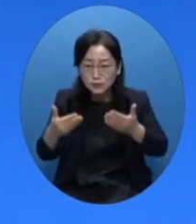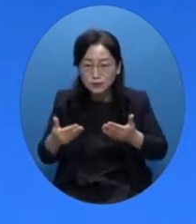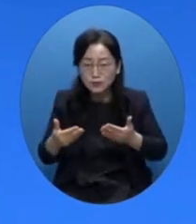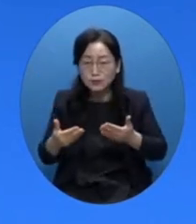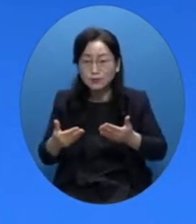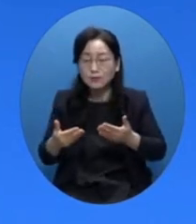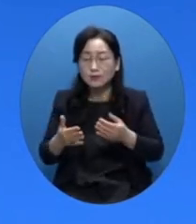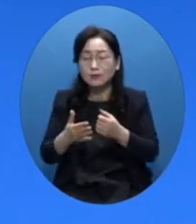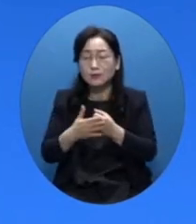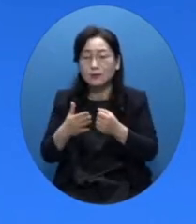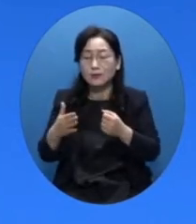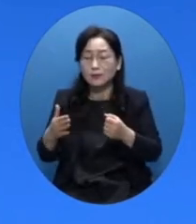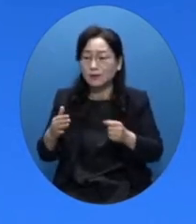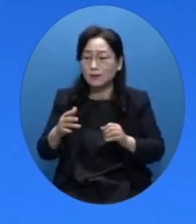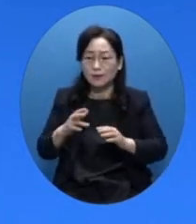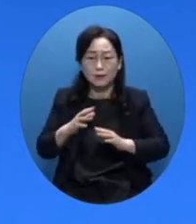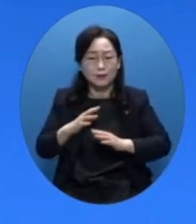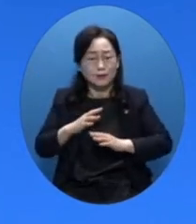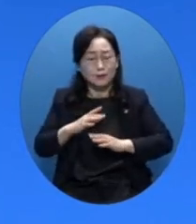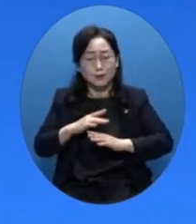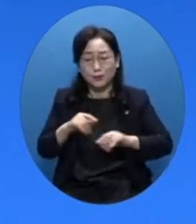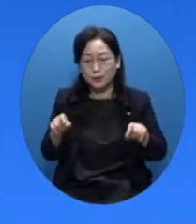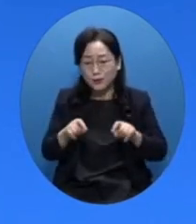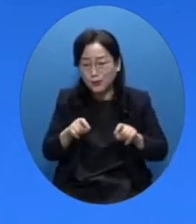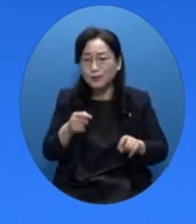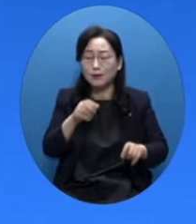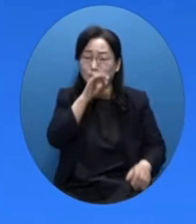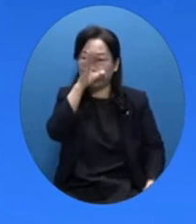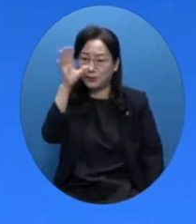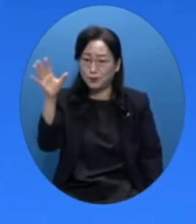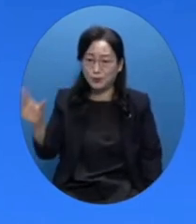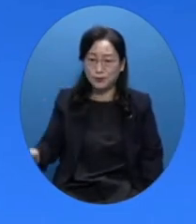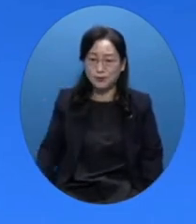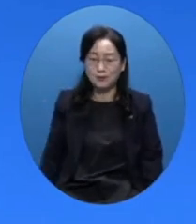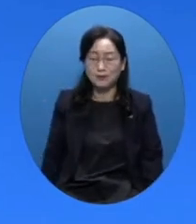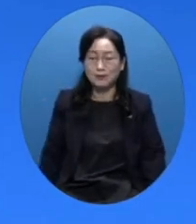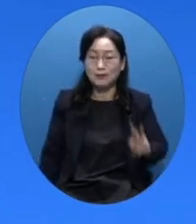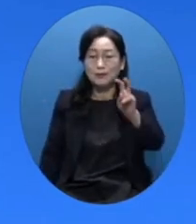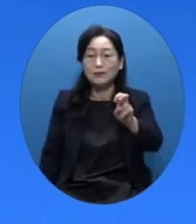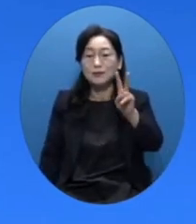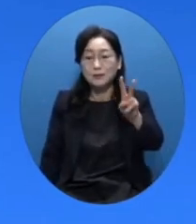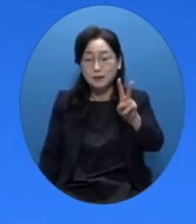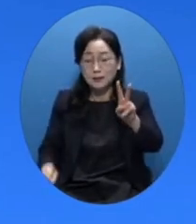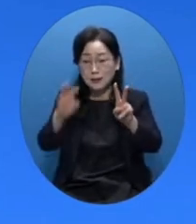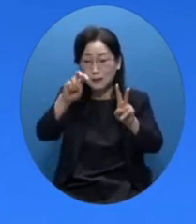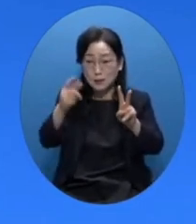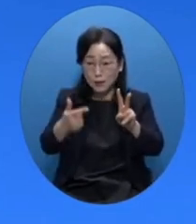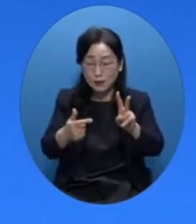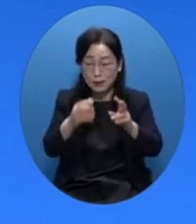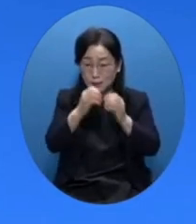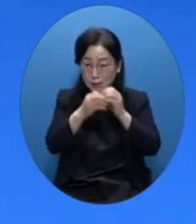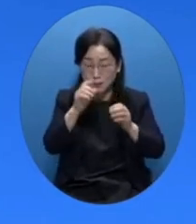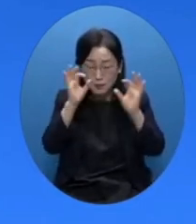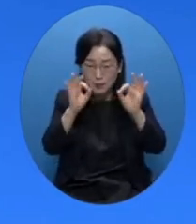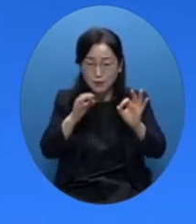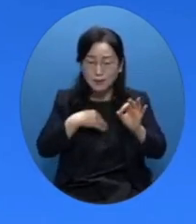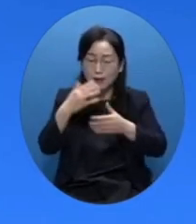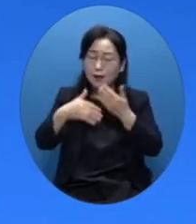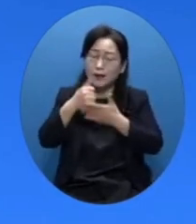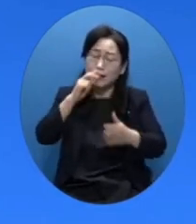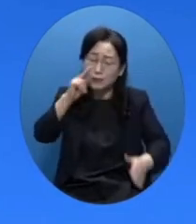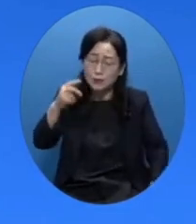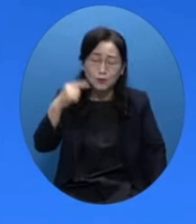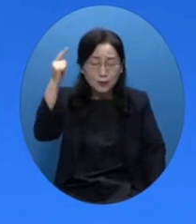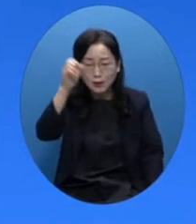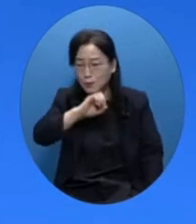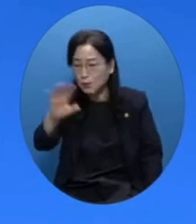다시는 두려워 떨지 않았습니다 시편 22편 의 나의 하나님 나의 하나님 어찌하여 나를 버리셨나이까